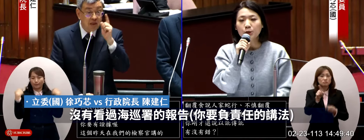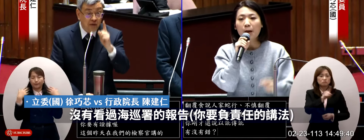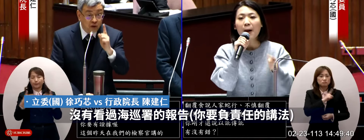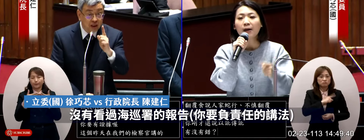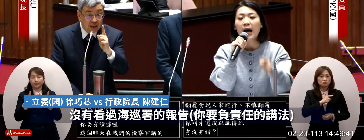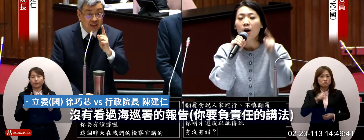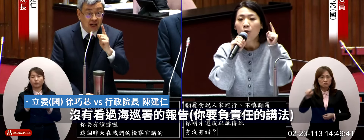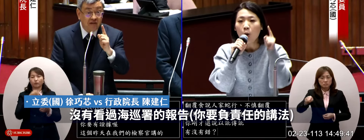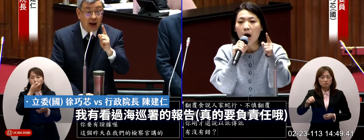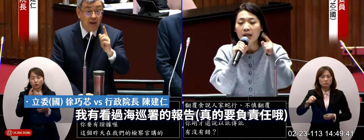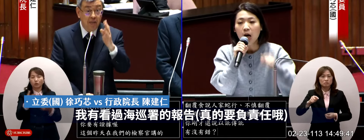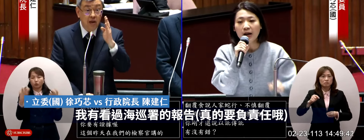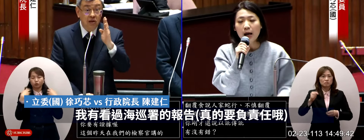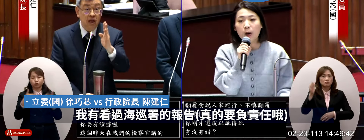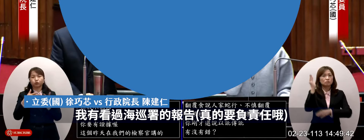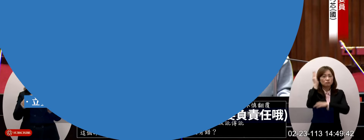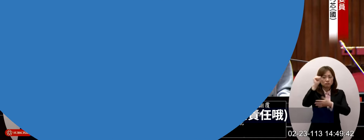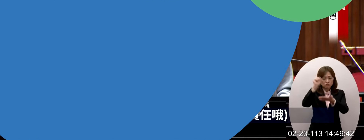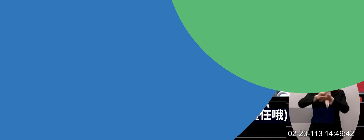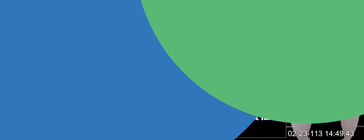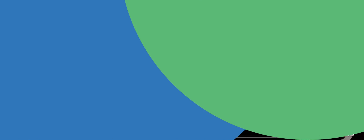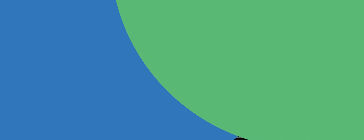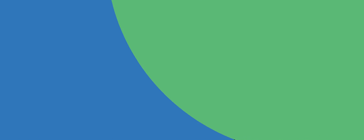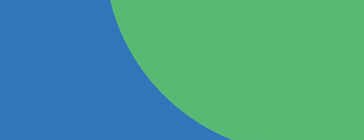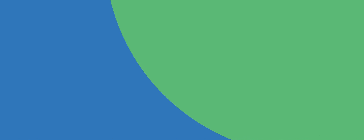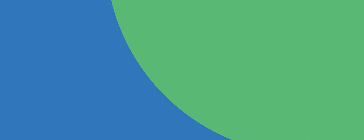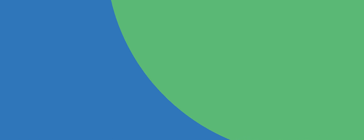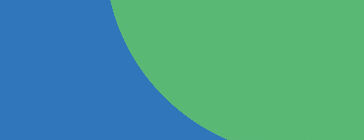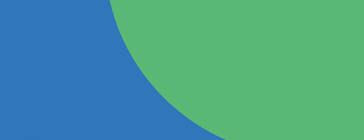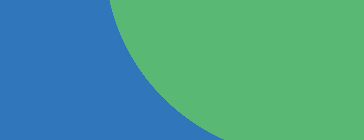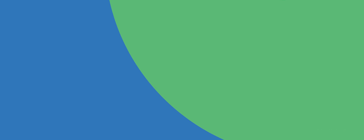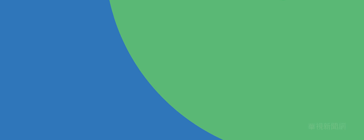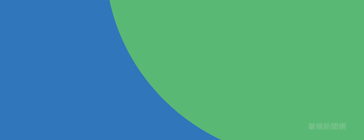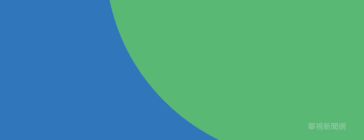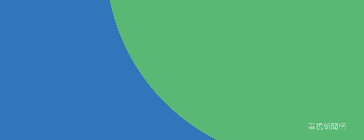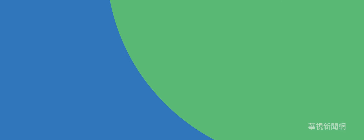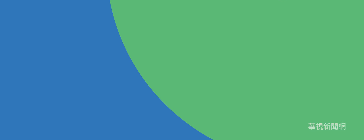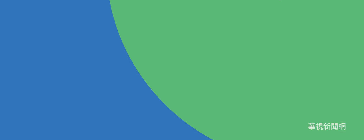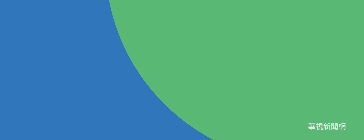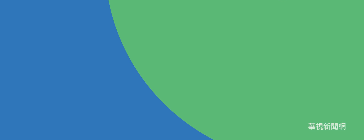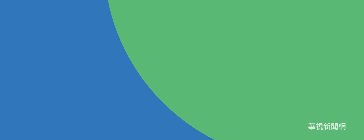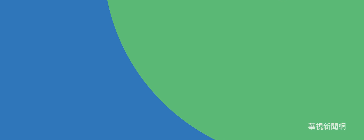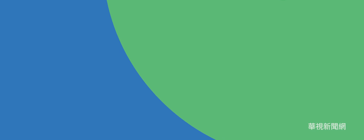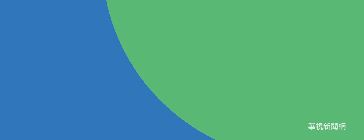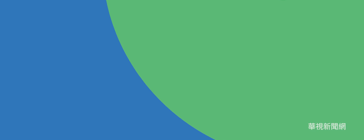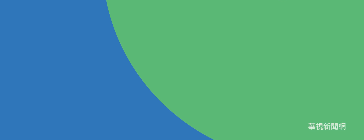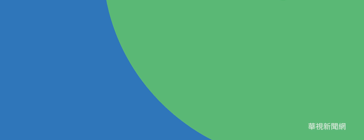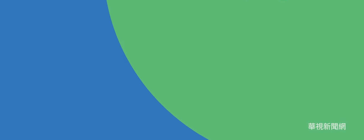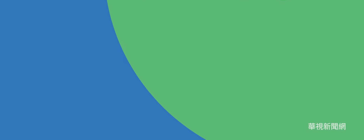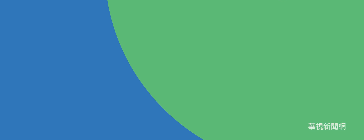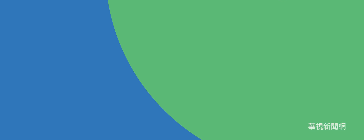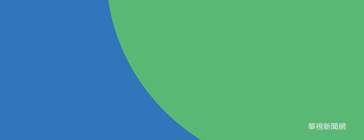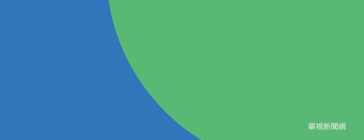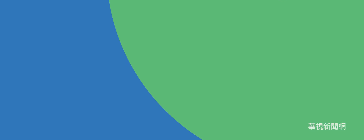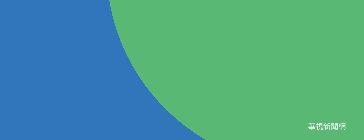任，你要负责任的讲法。 我有看过， 这个要负责任哦，这是你讲的哦。 碰撞翻覆是你讲的。公开讲。